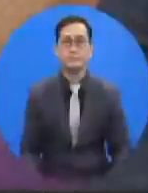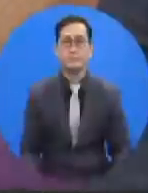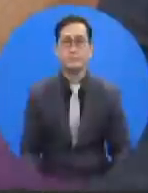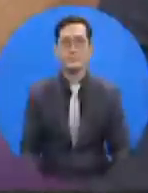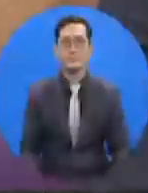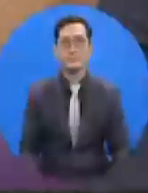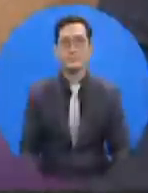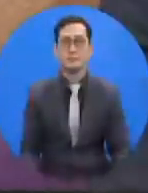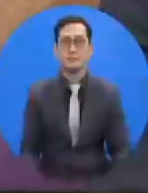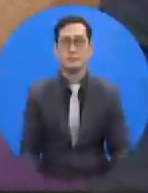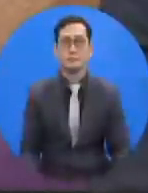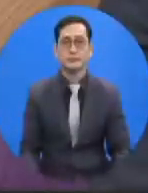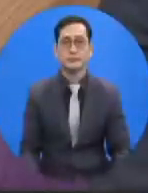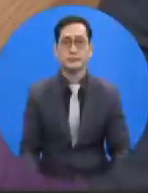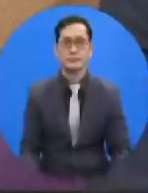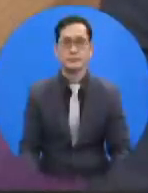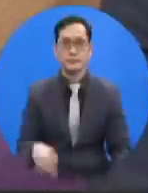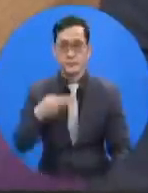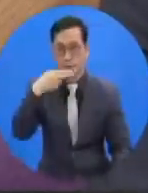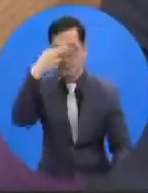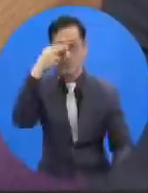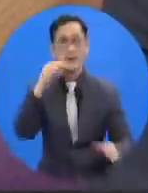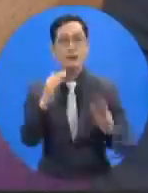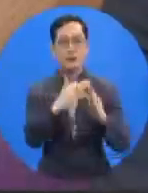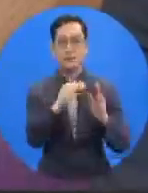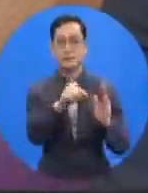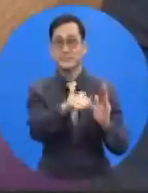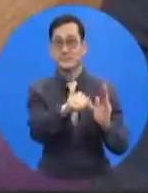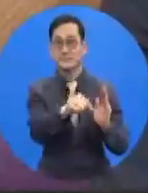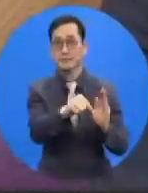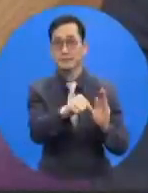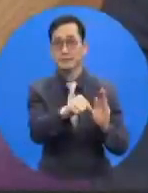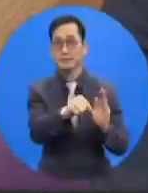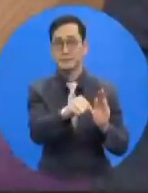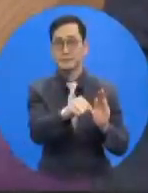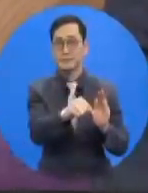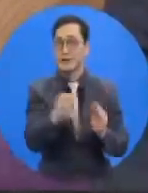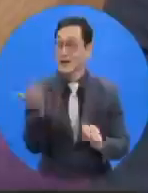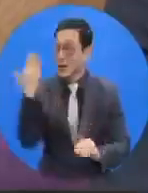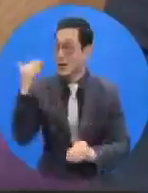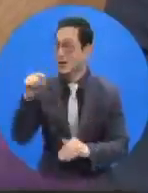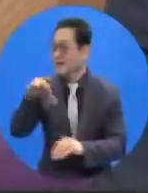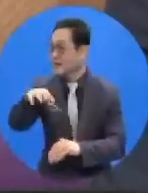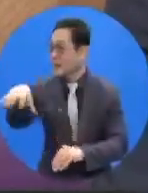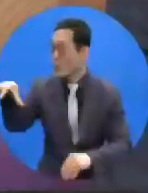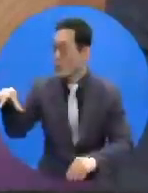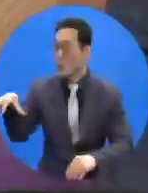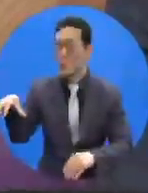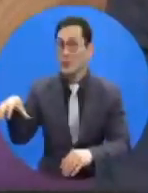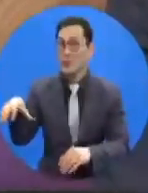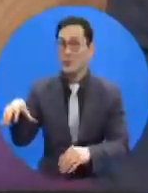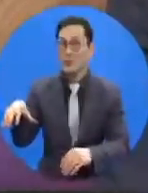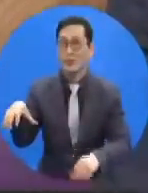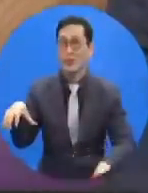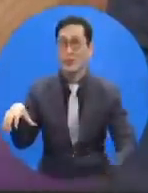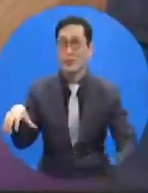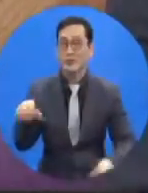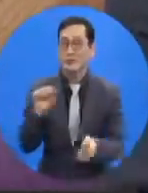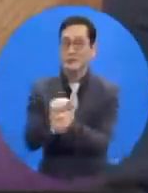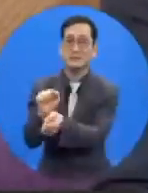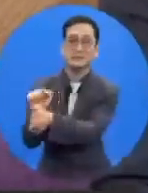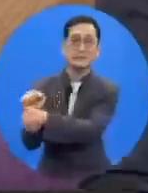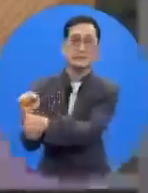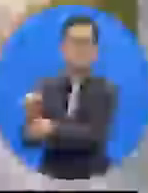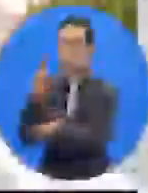유흥주점, 룸사롱 같은 경우에는 과거에 집단 감염이 일어났던 거를 복합적으로 가지고 있는 상황입니다. 예. 그러니까 노래를